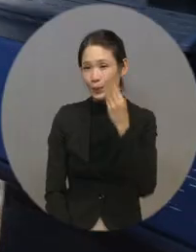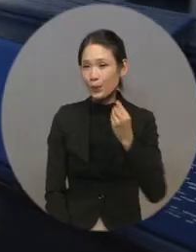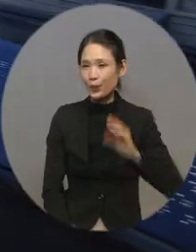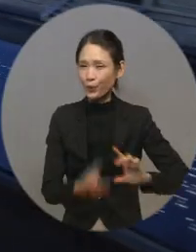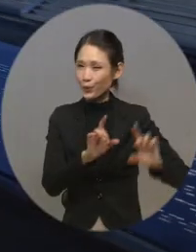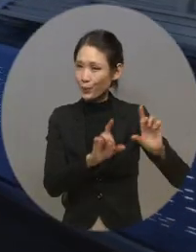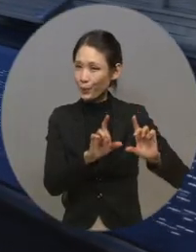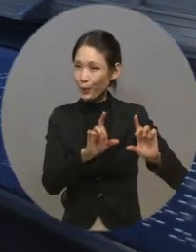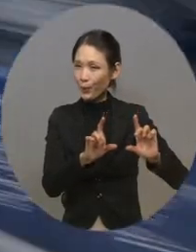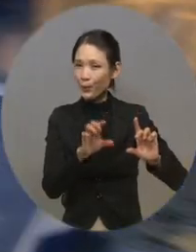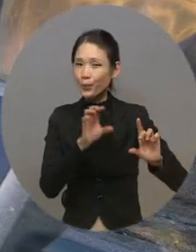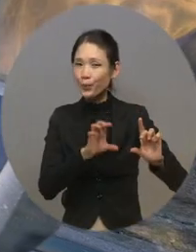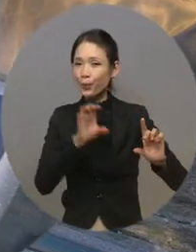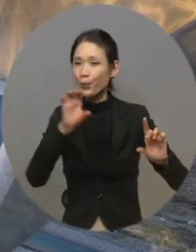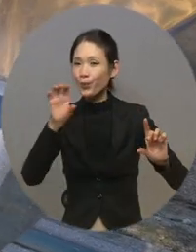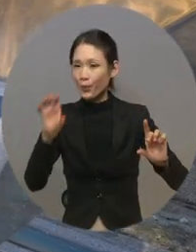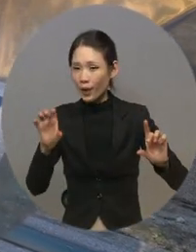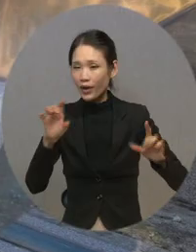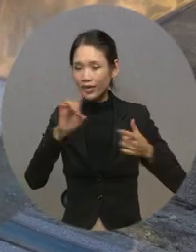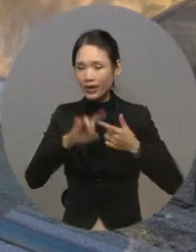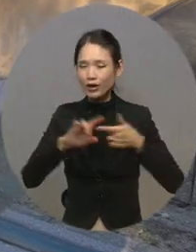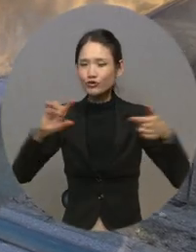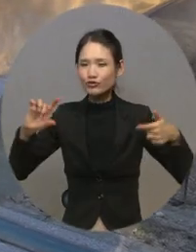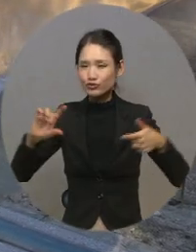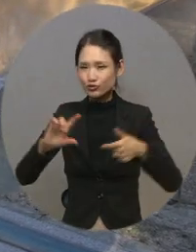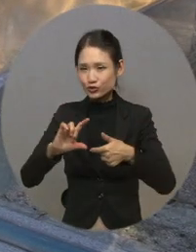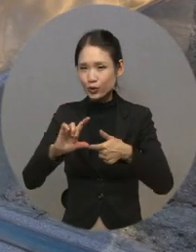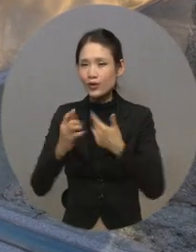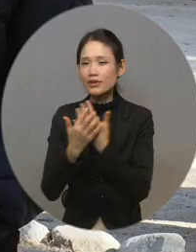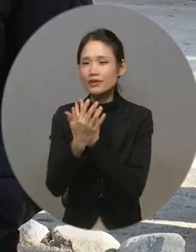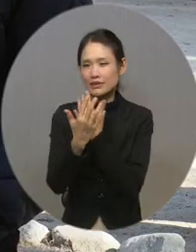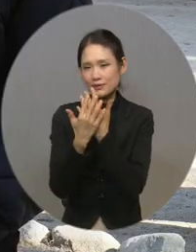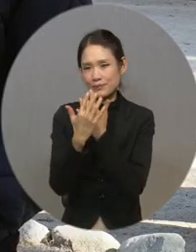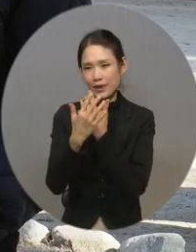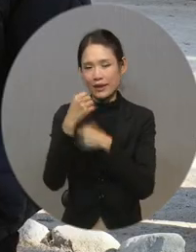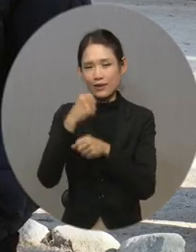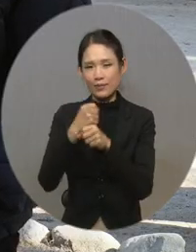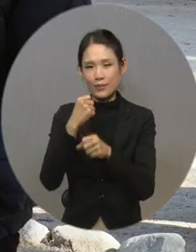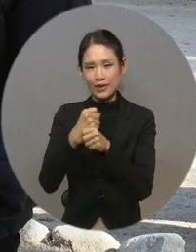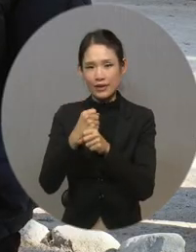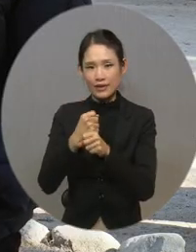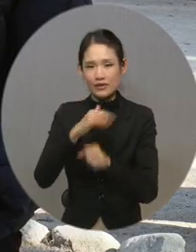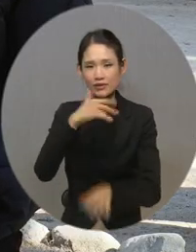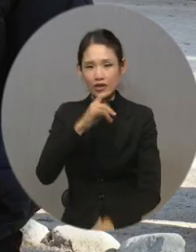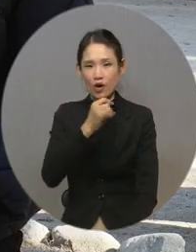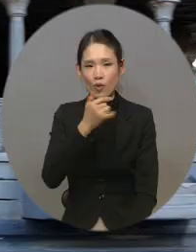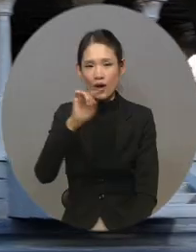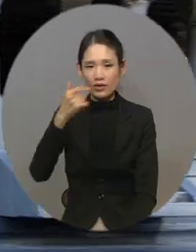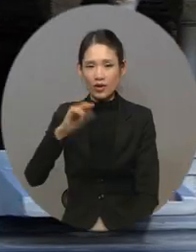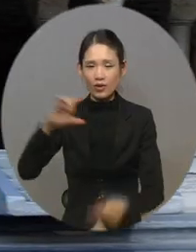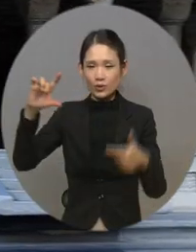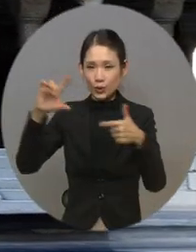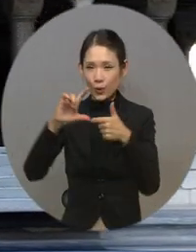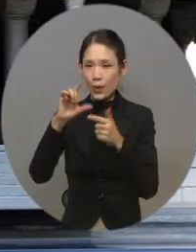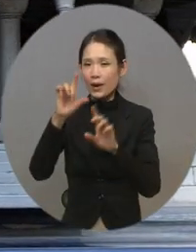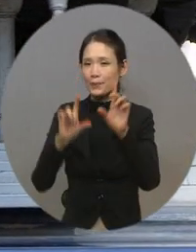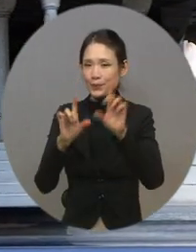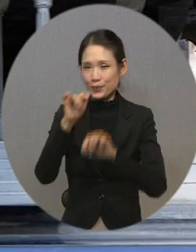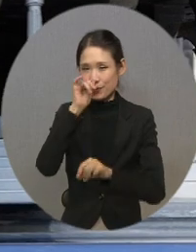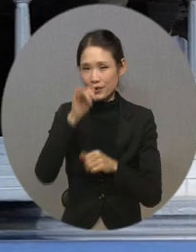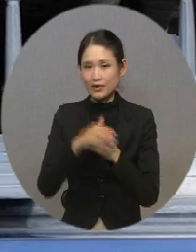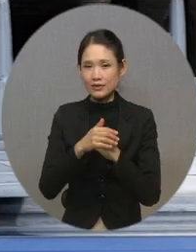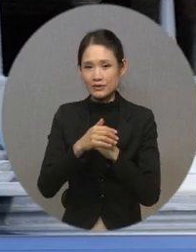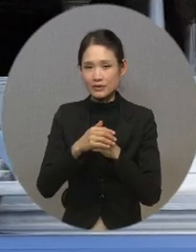모형은 정관헌의 모습을 그대로 축소해서 입체적으로 만든 정관헌 촉각 모형입니다.